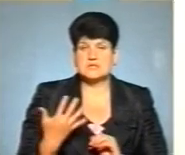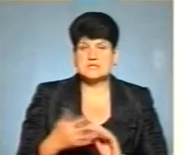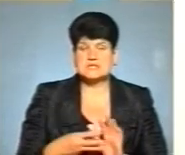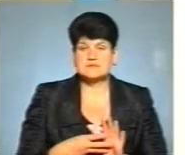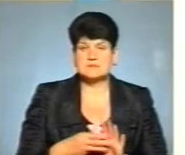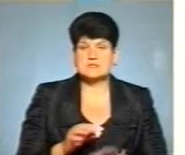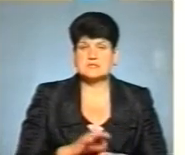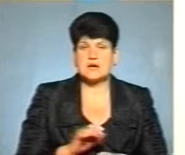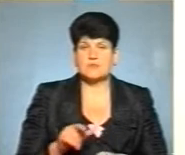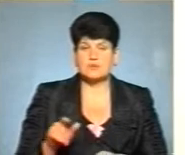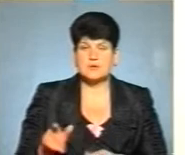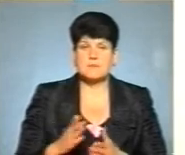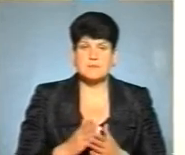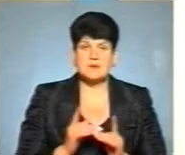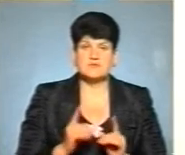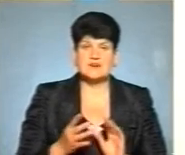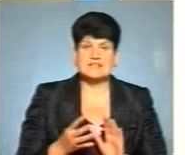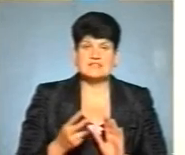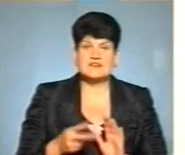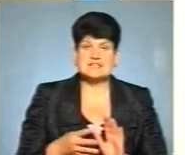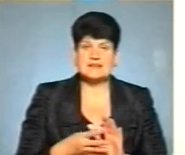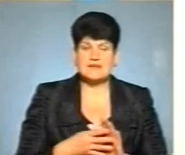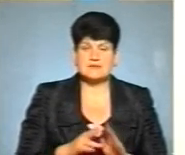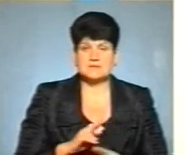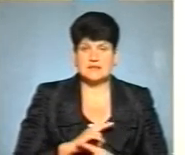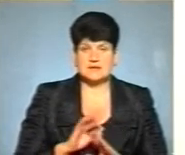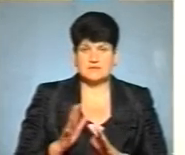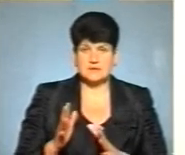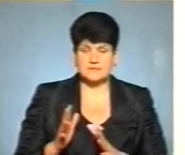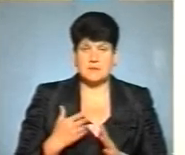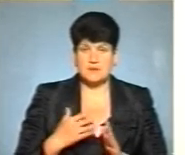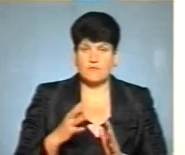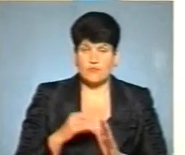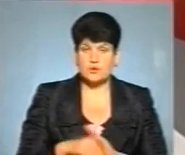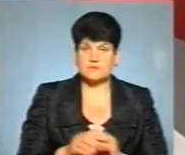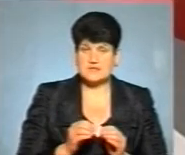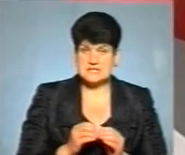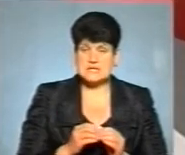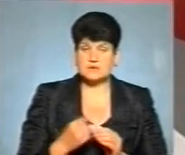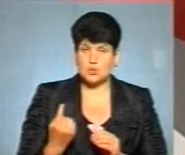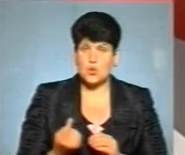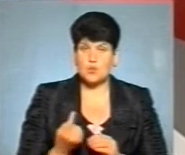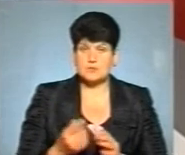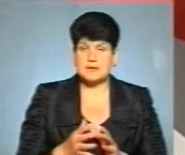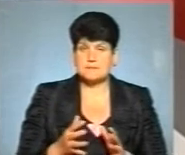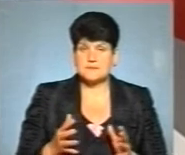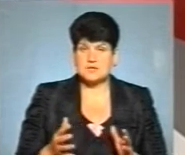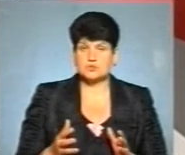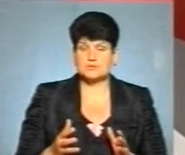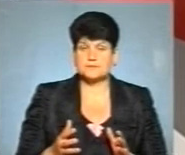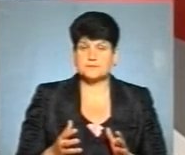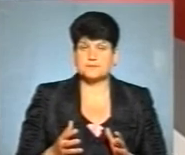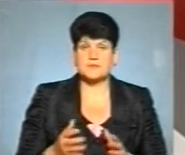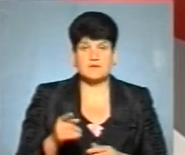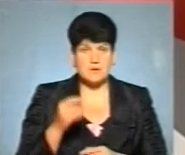1958 захворівших, ми маємо тільки 29 летальних випадків. Звичайно, але ми входимо все-таки в десятку областей з найбільшою кількістю. Так, хворих. Але як